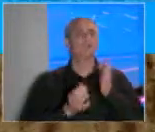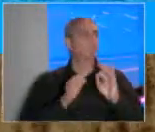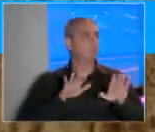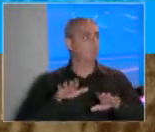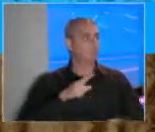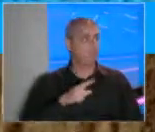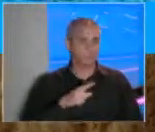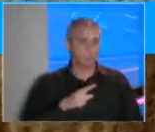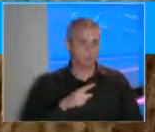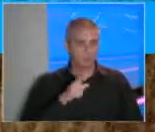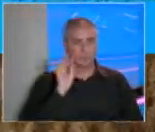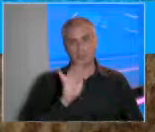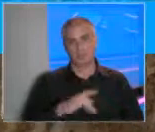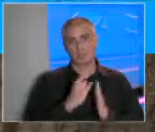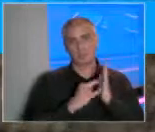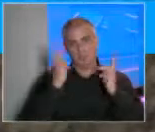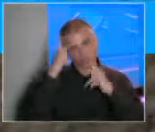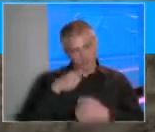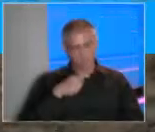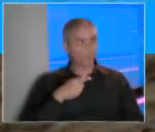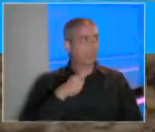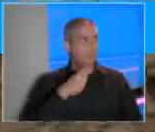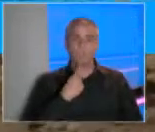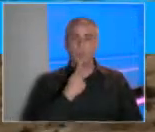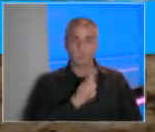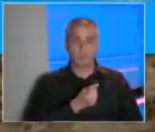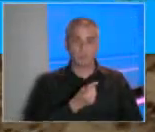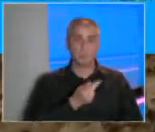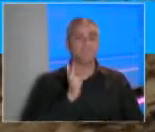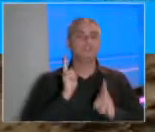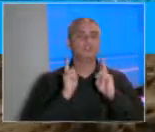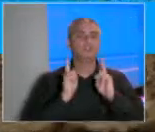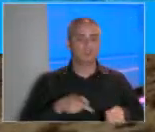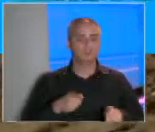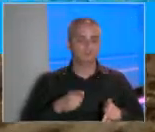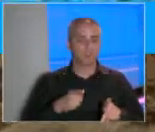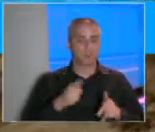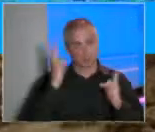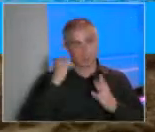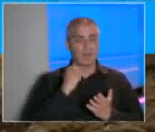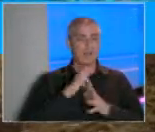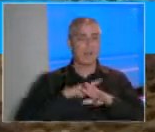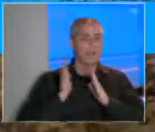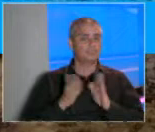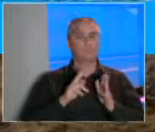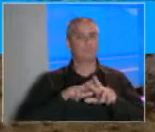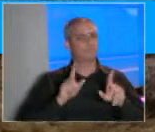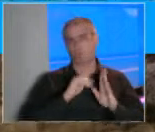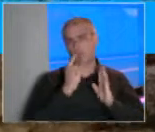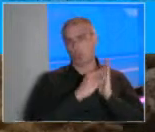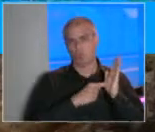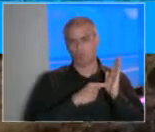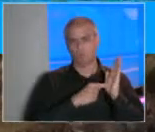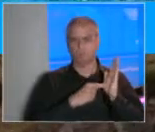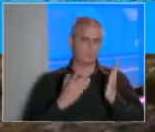אביחי מנדלבליט, הוא התנגד לחוק ההסדרה. נכון. כי הוא טען שניתן להסביר מצבים מסוימים לא דרך חקיקה,